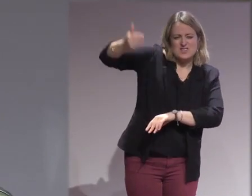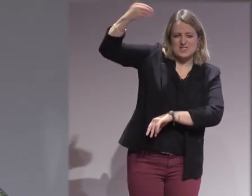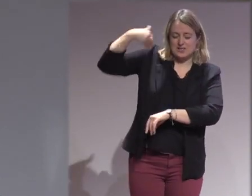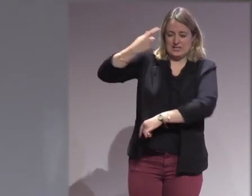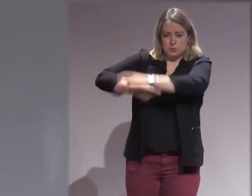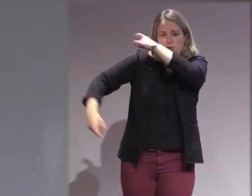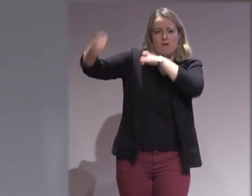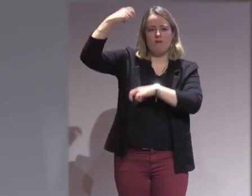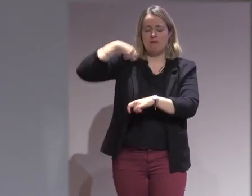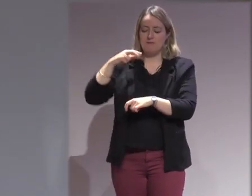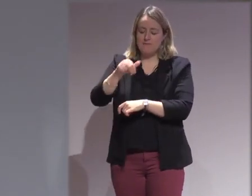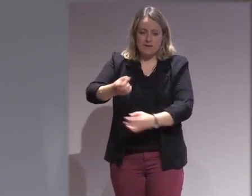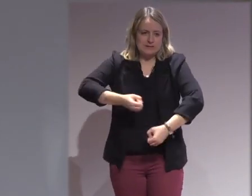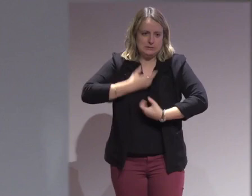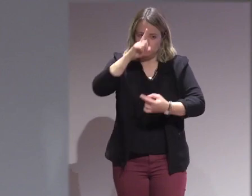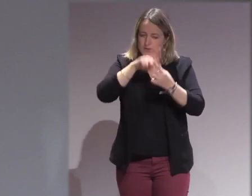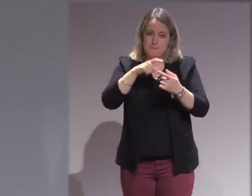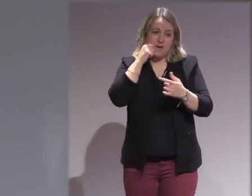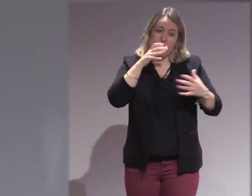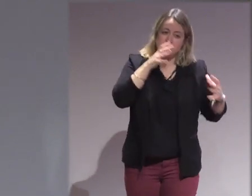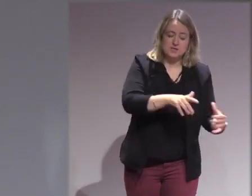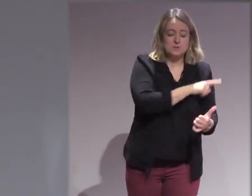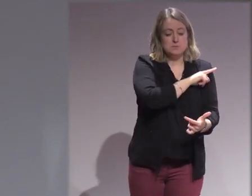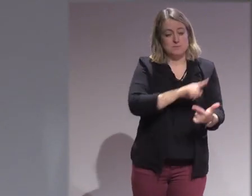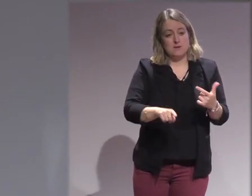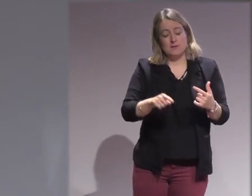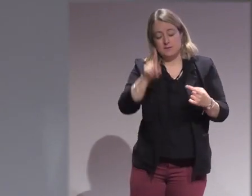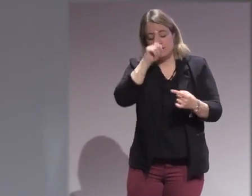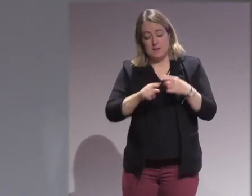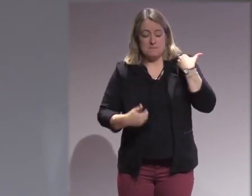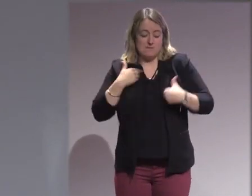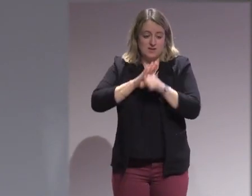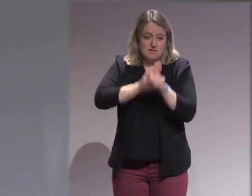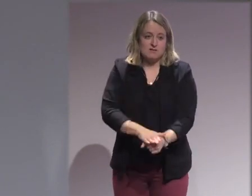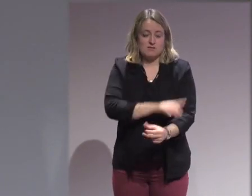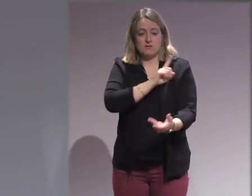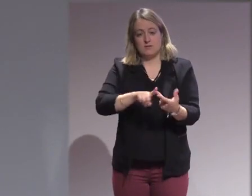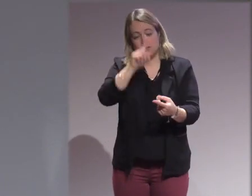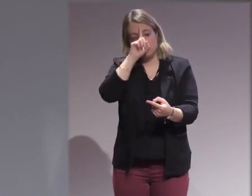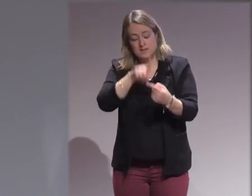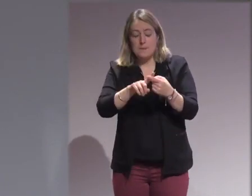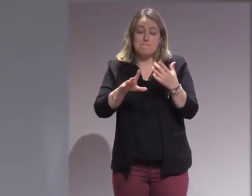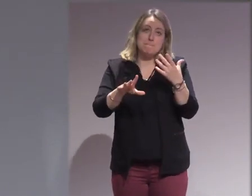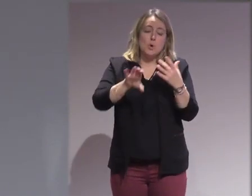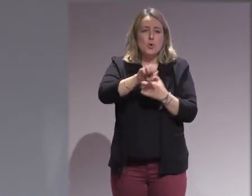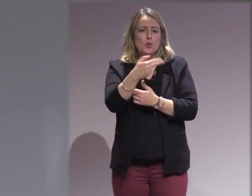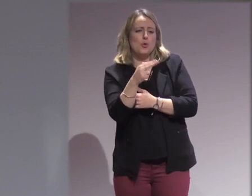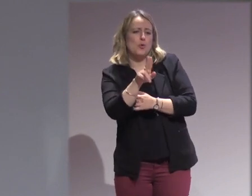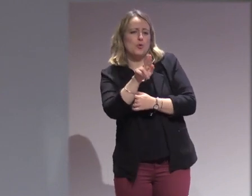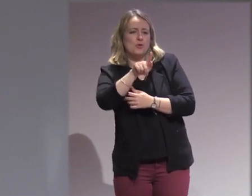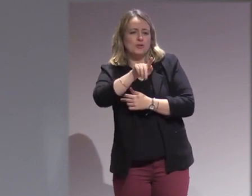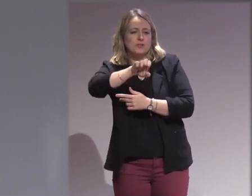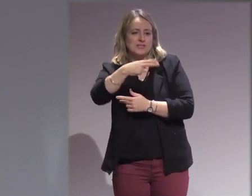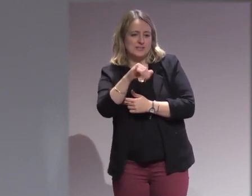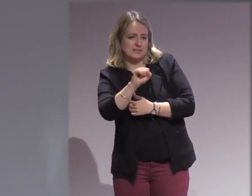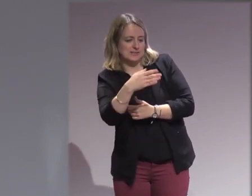heurtants, des discours où il y aura du racisme, des discours où il y aura du validisme, des discours où il y aura de l'eugénisme, c'est-à-dire cette idée qu'on va sélectionner